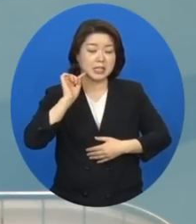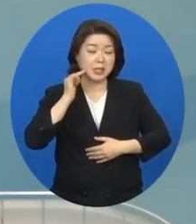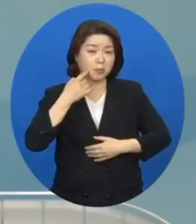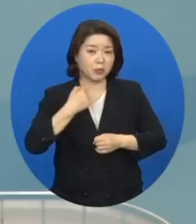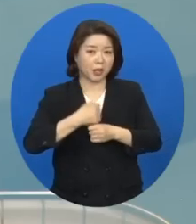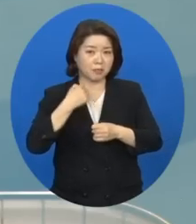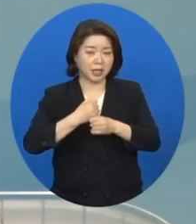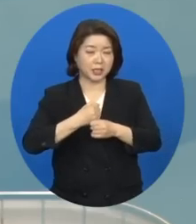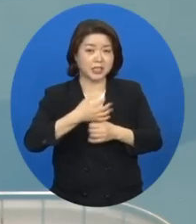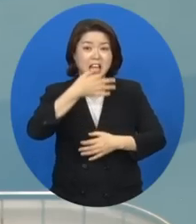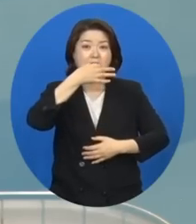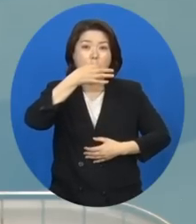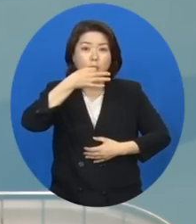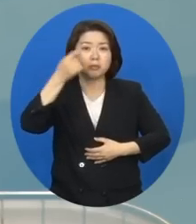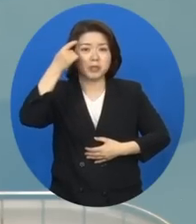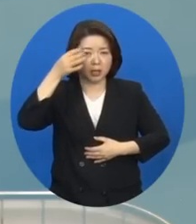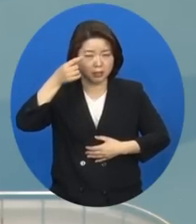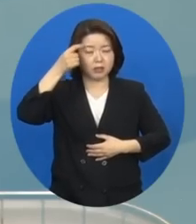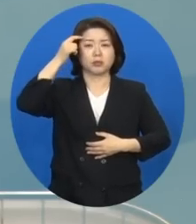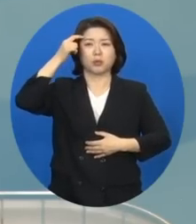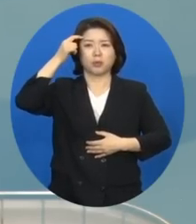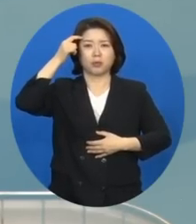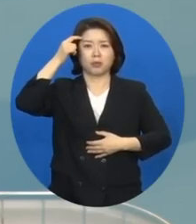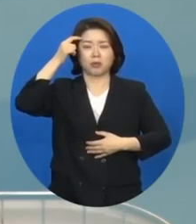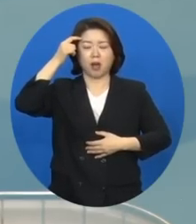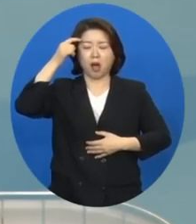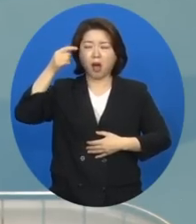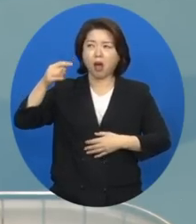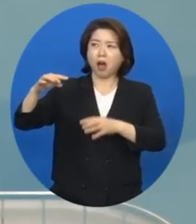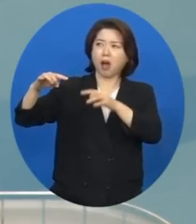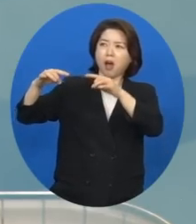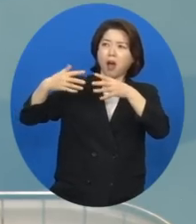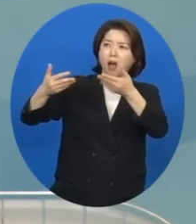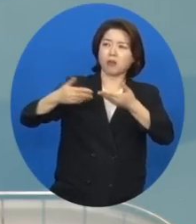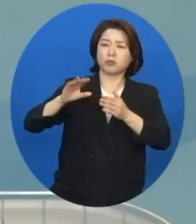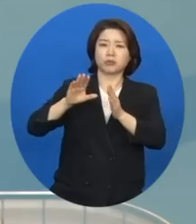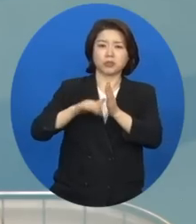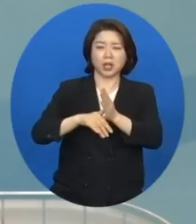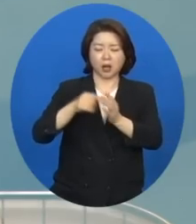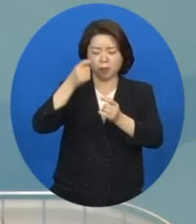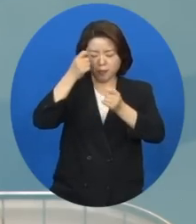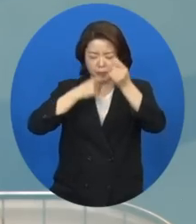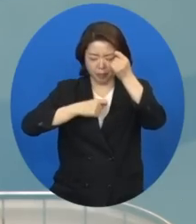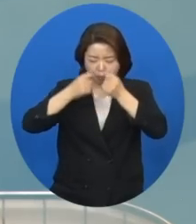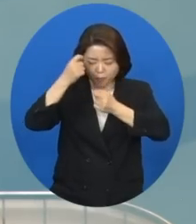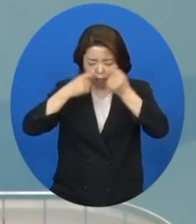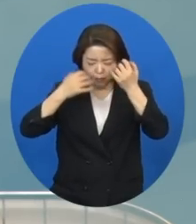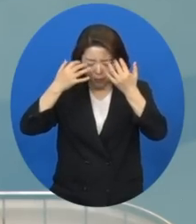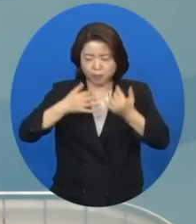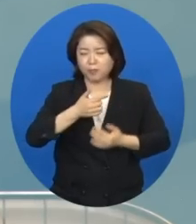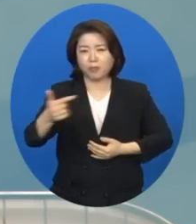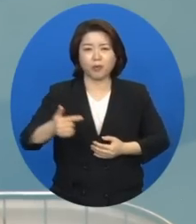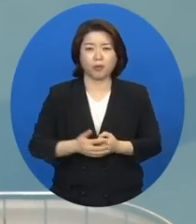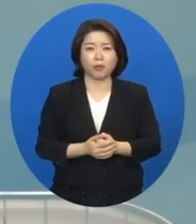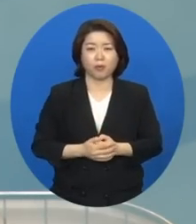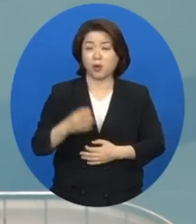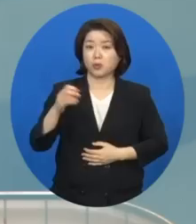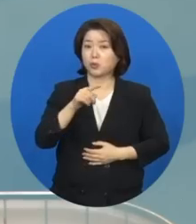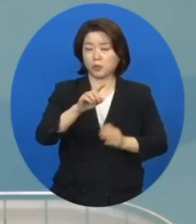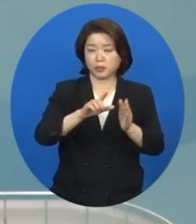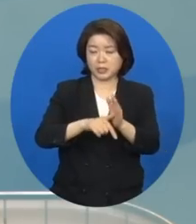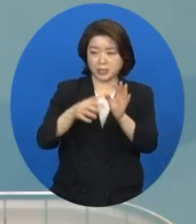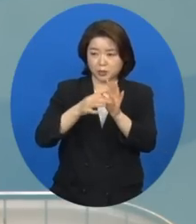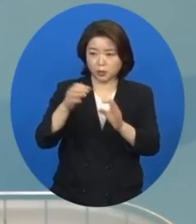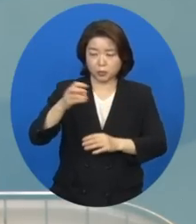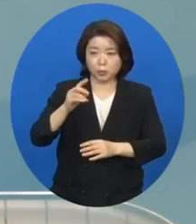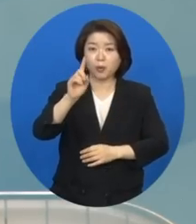하셨어요. 그리고 제가 얼마나 통곡했는지 몰라요. 그리고 하나님께서 또 한 가지 그 시간을 통하여서 깨닫게 하신